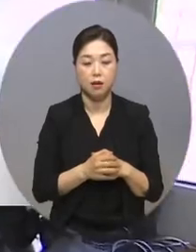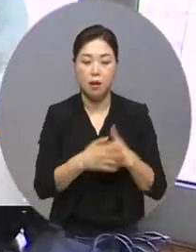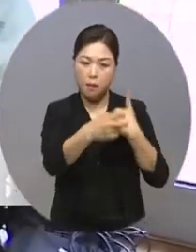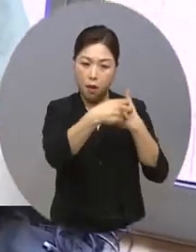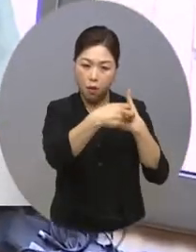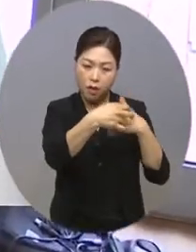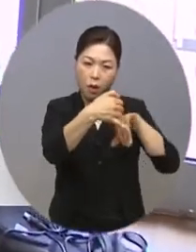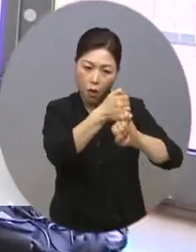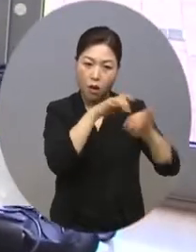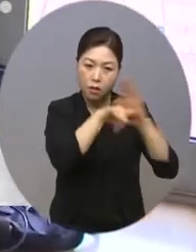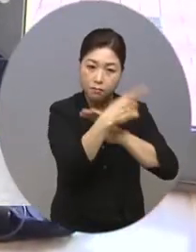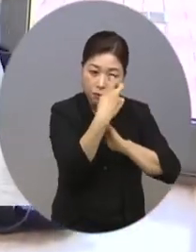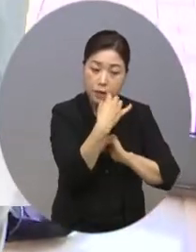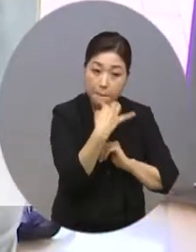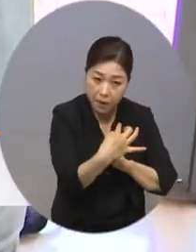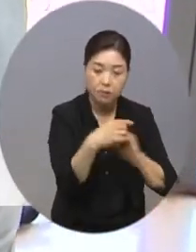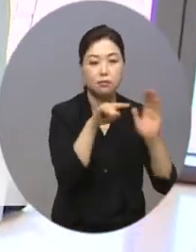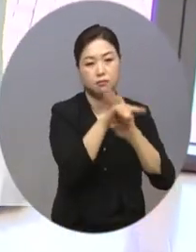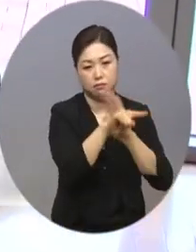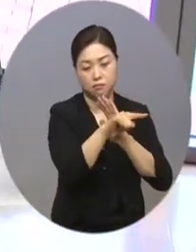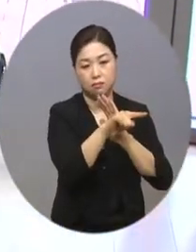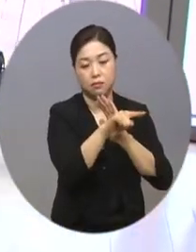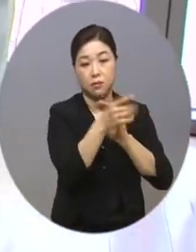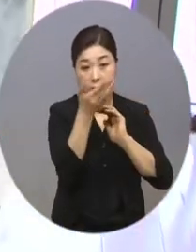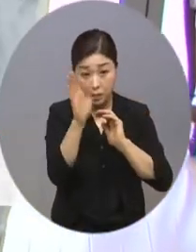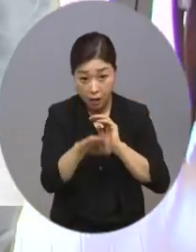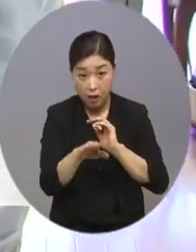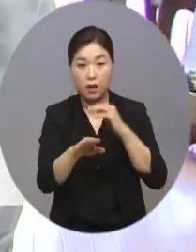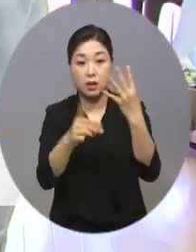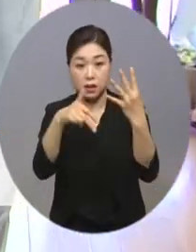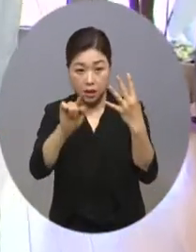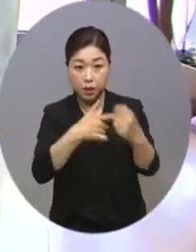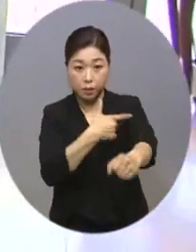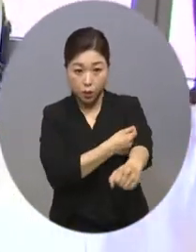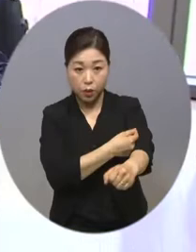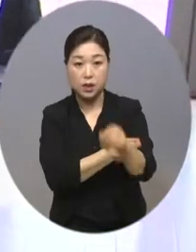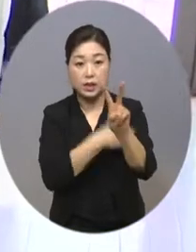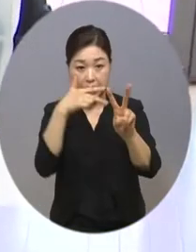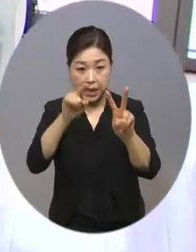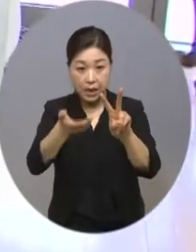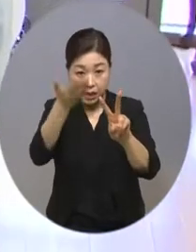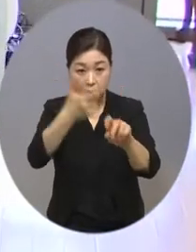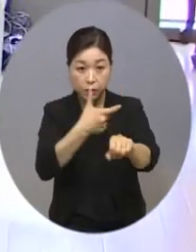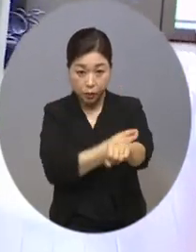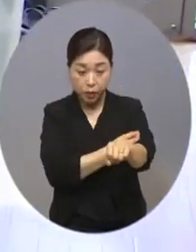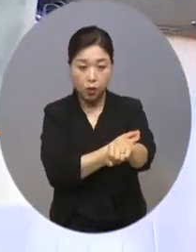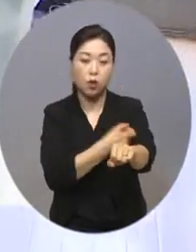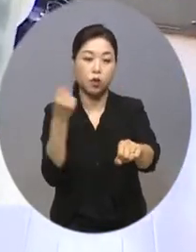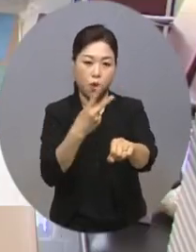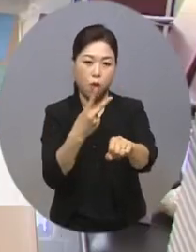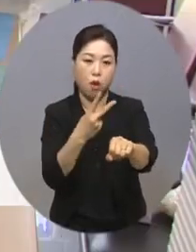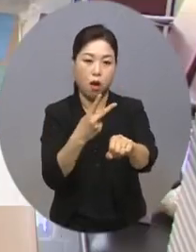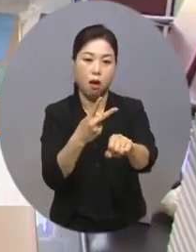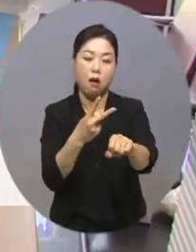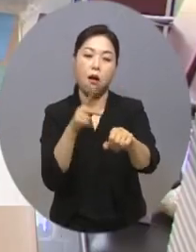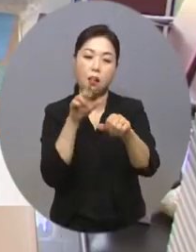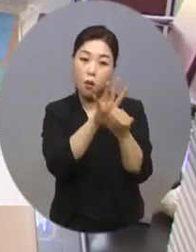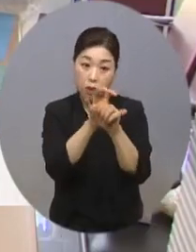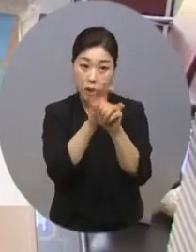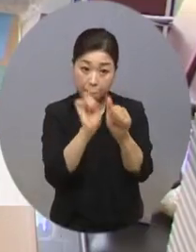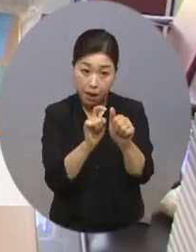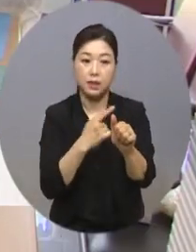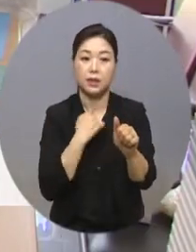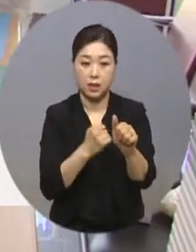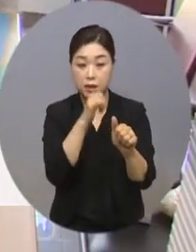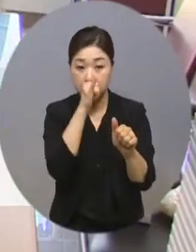나갈 수 있는데 앞으로는 4차 접종자 또는 2차 이상 접종 후 확진됐던 경우라면 필수 외래